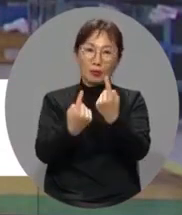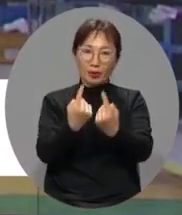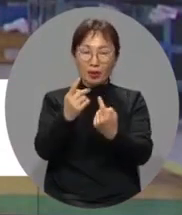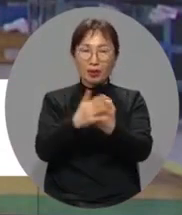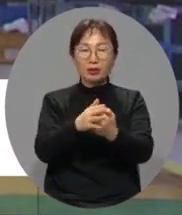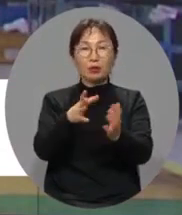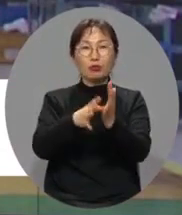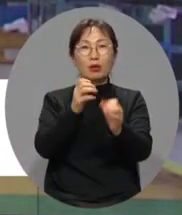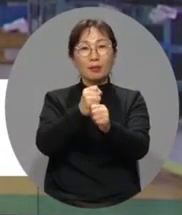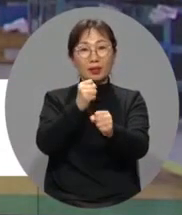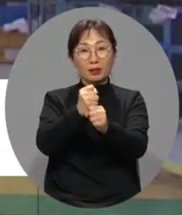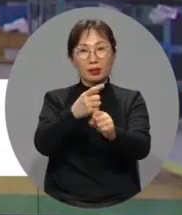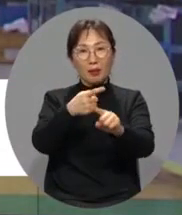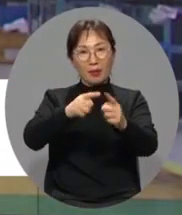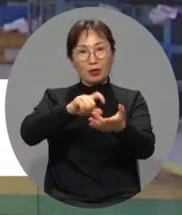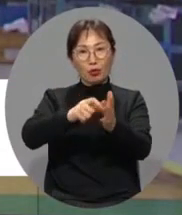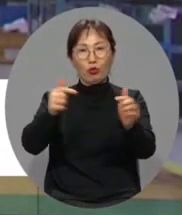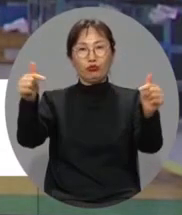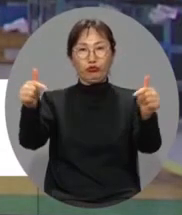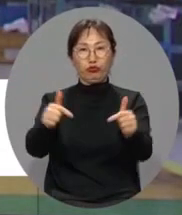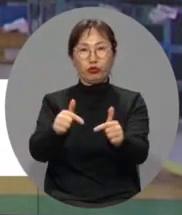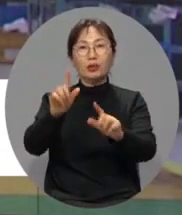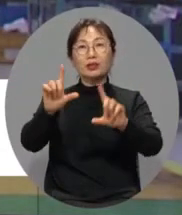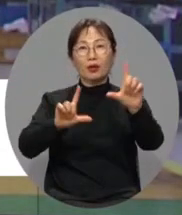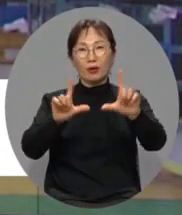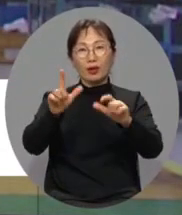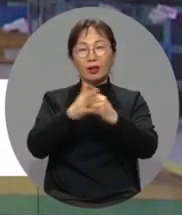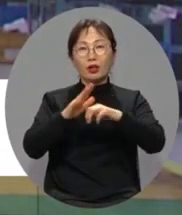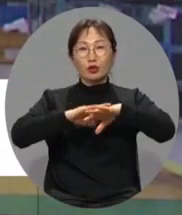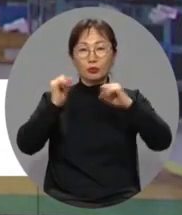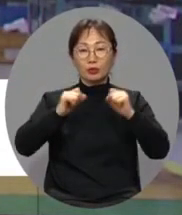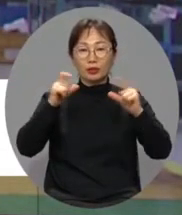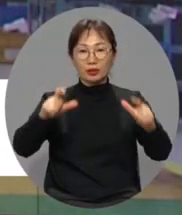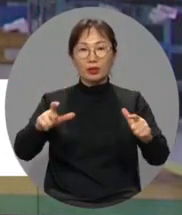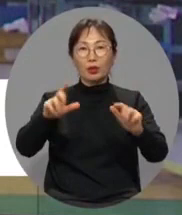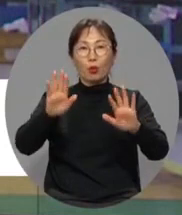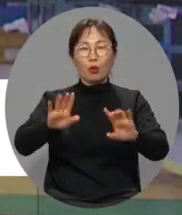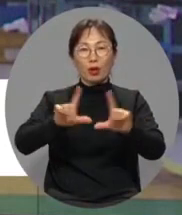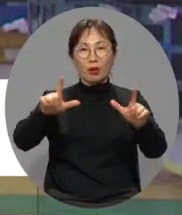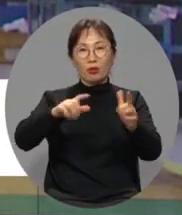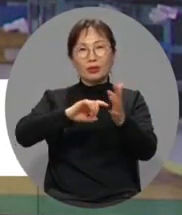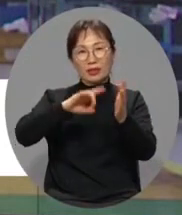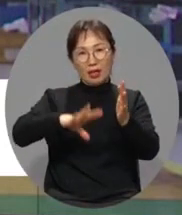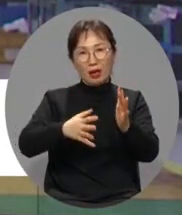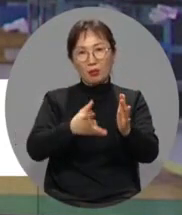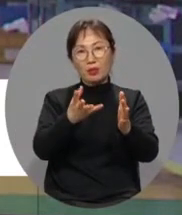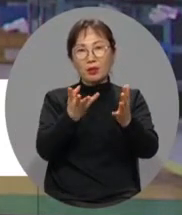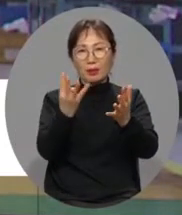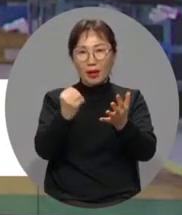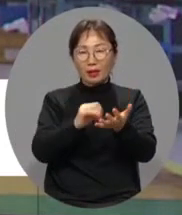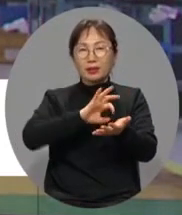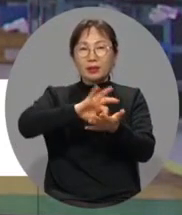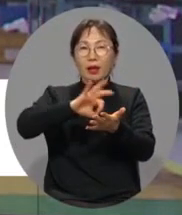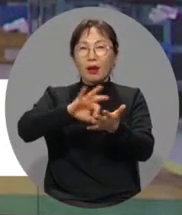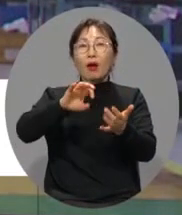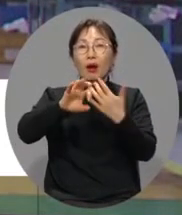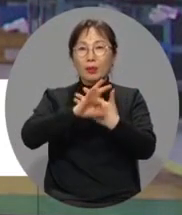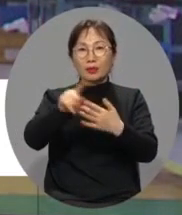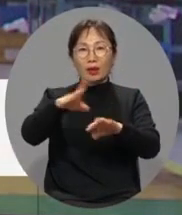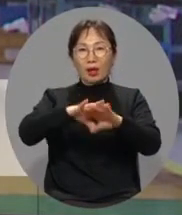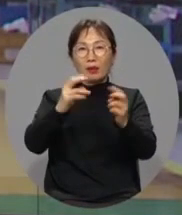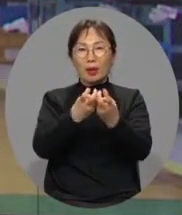꼭 절반으로 줄어든 상황인데요. 전라북도도 올해 막대한 혈세를 쏟아가며 대책 마련에 부심하고